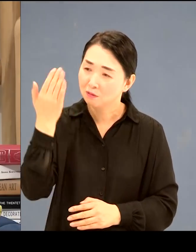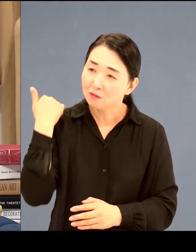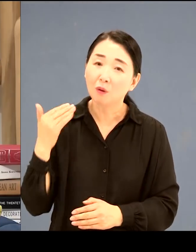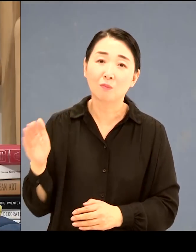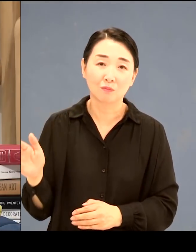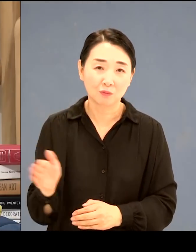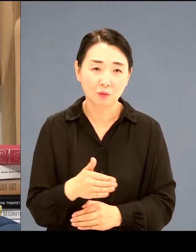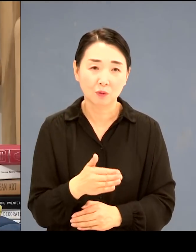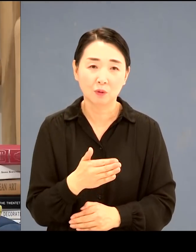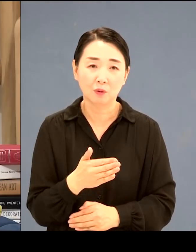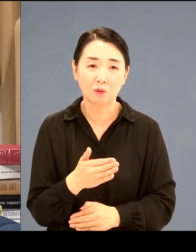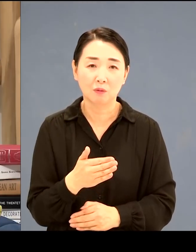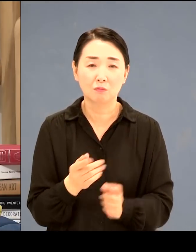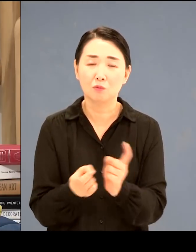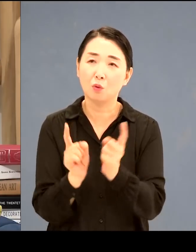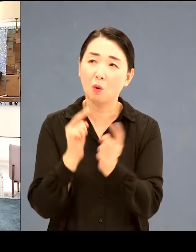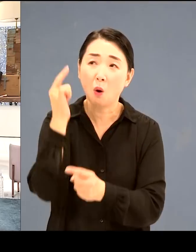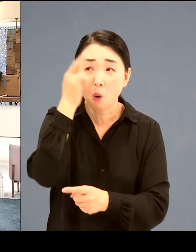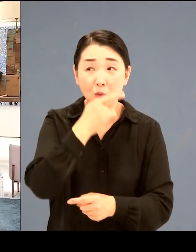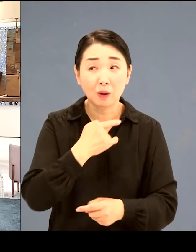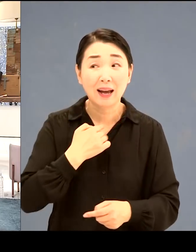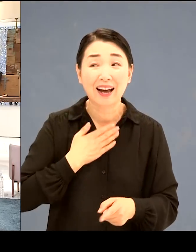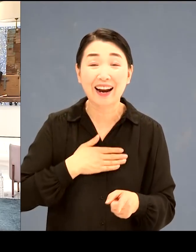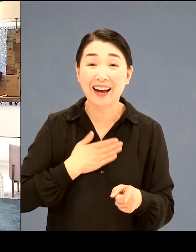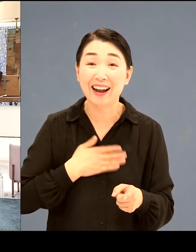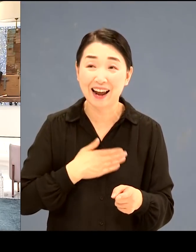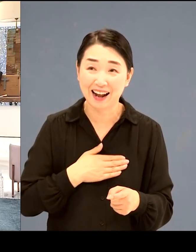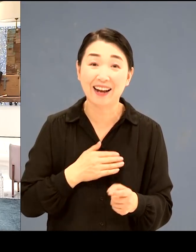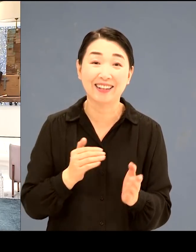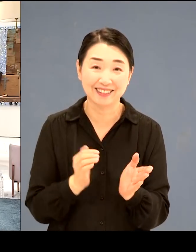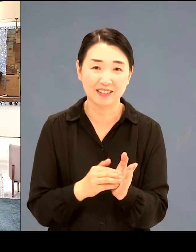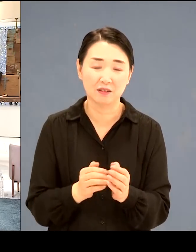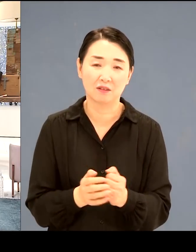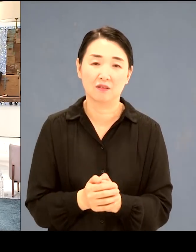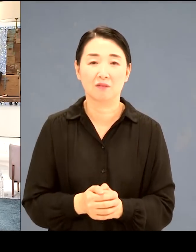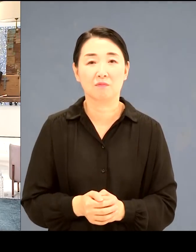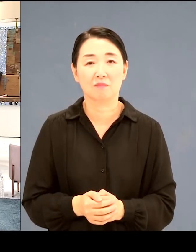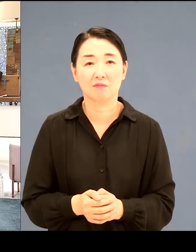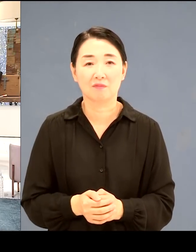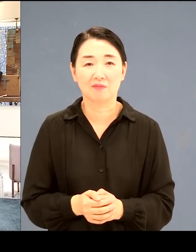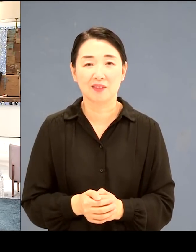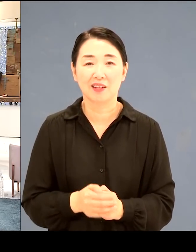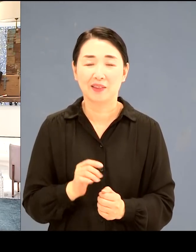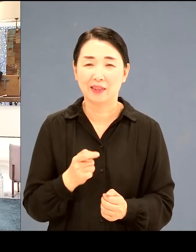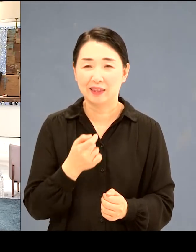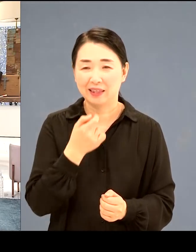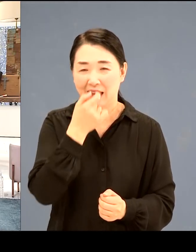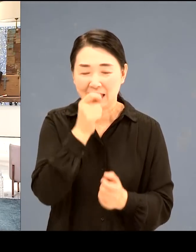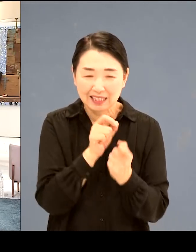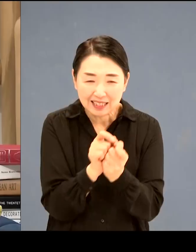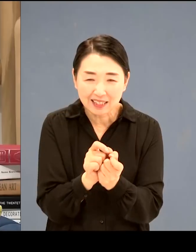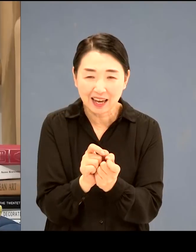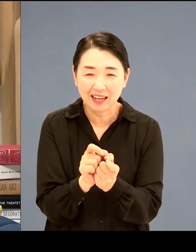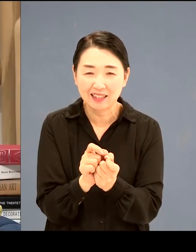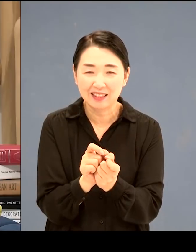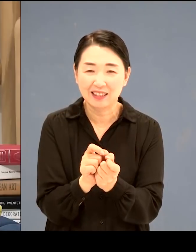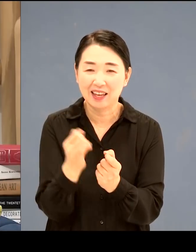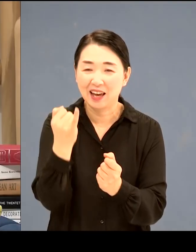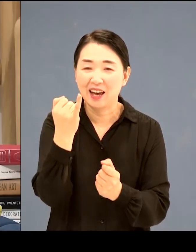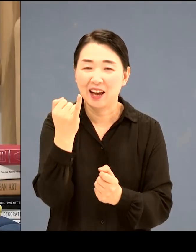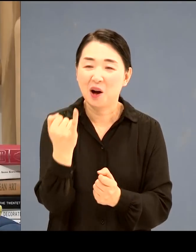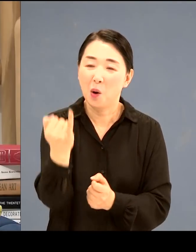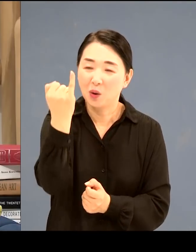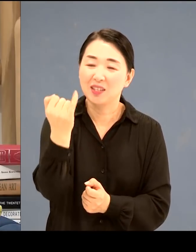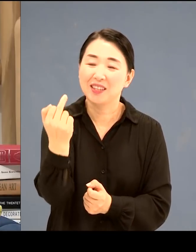저희가 이제 서로 얼굴을 아는 사이였어요. 저랑 굉장히 친한 언니의 남동생이었거든요. 근데 얼굴을